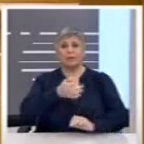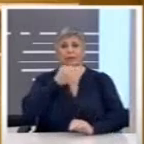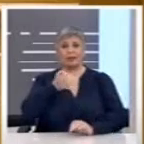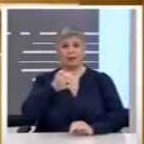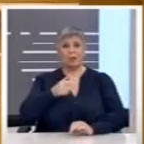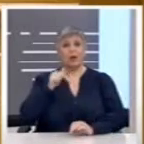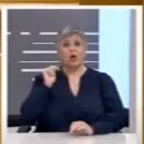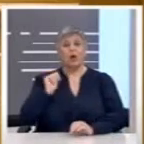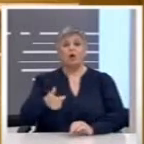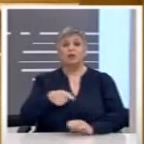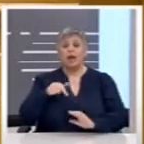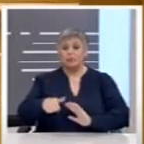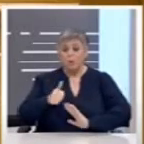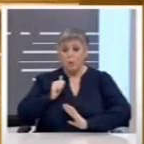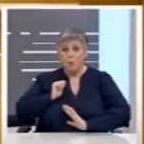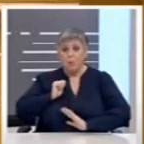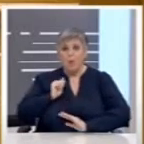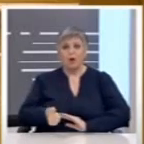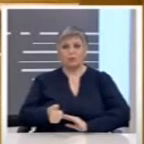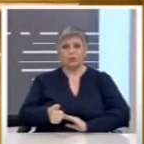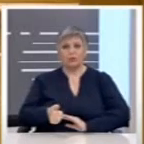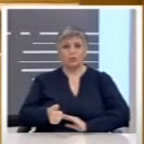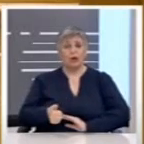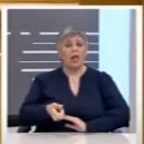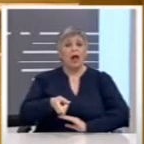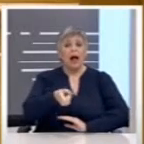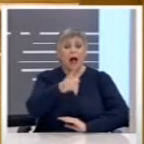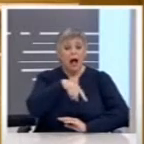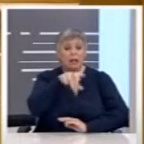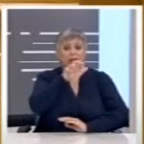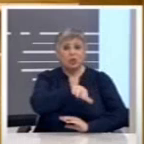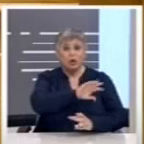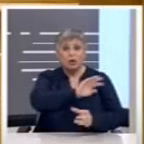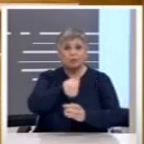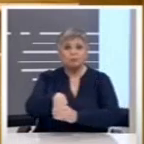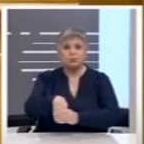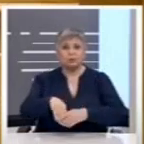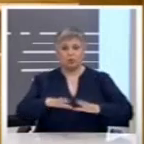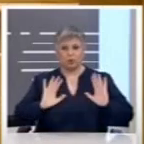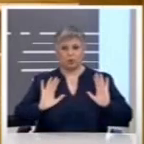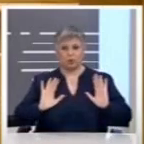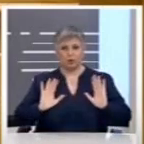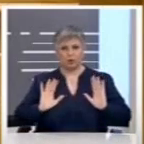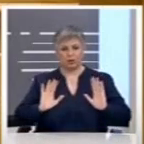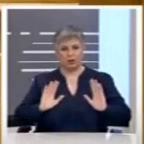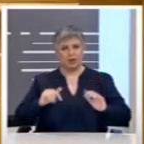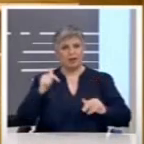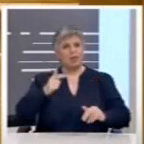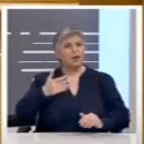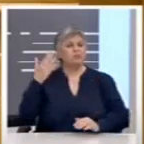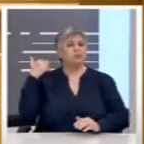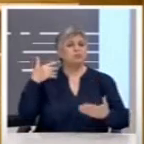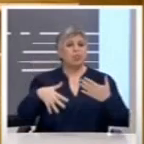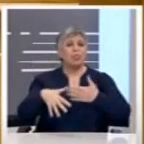χώρα να έχει παρεμβατικά δικαιώματα. Και αυτό είναι ένα μεγάλο βήμα. Δεν είμαστε στην εποχή που μας κατηγορούσαν πριν